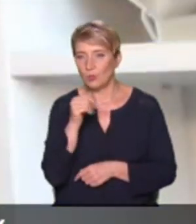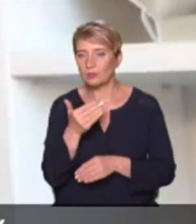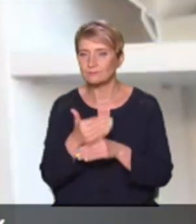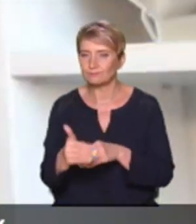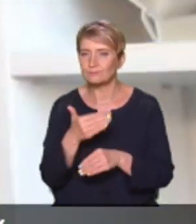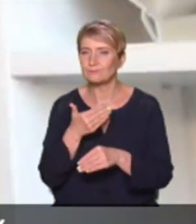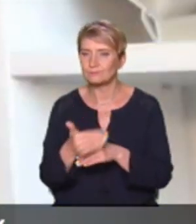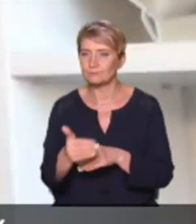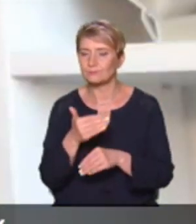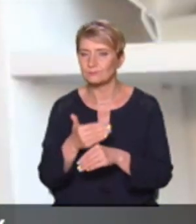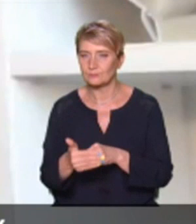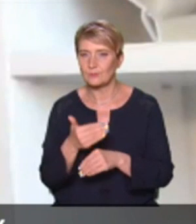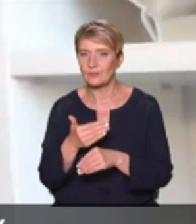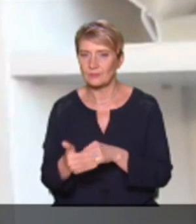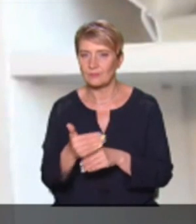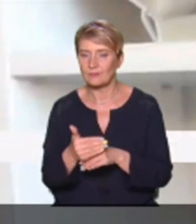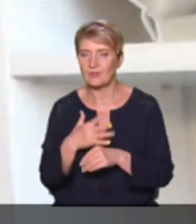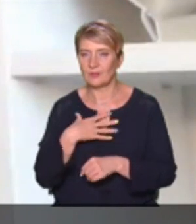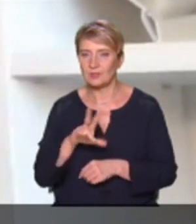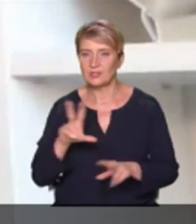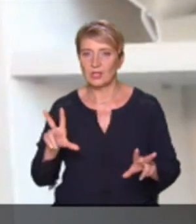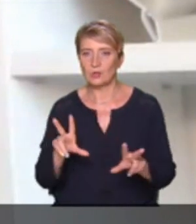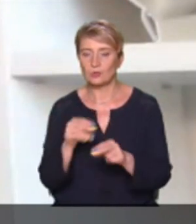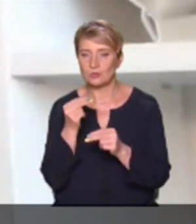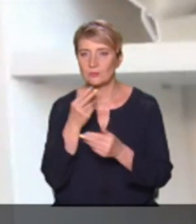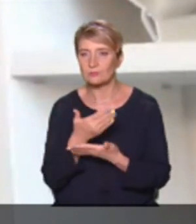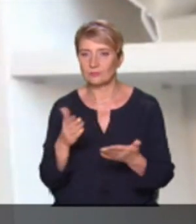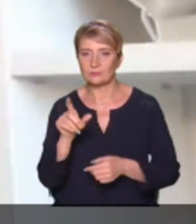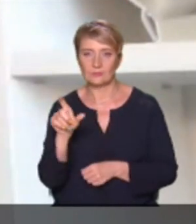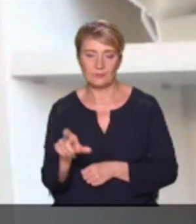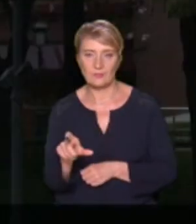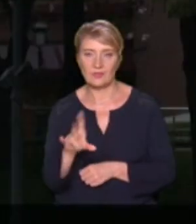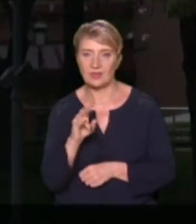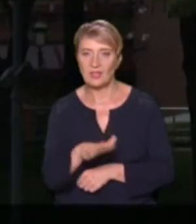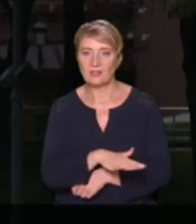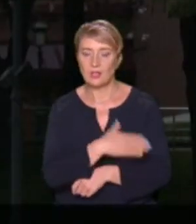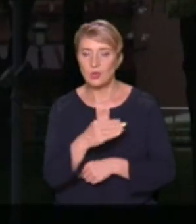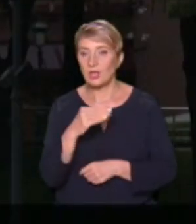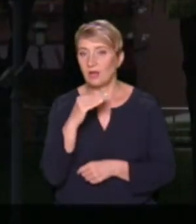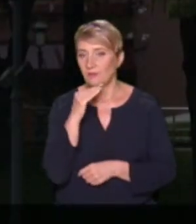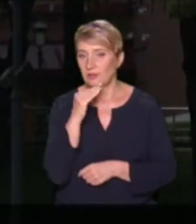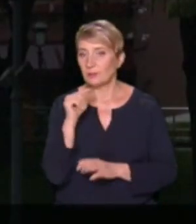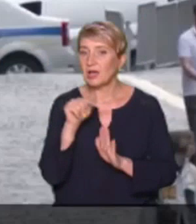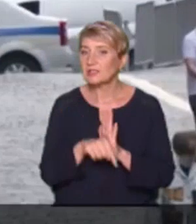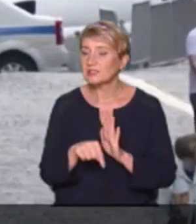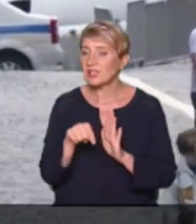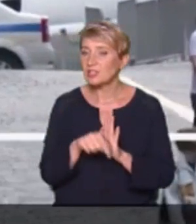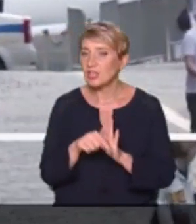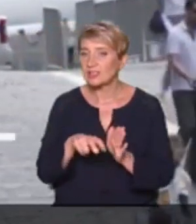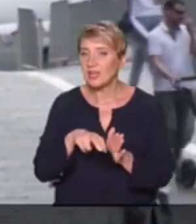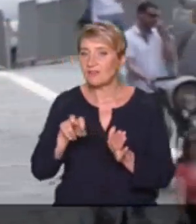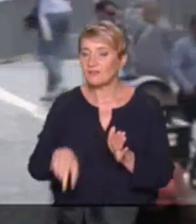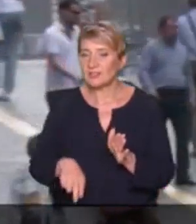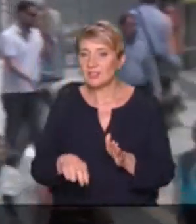повзе вперед. Ну, я думаю, це надіжда ілюзорна, тому що ненадовго хватить. Та чи означатиме відхід